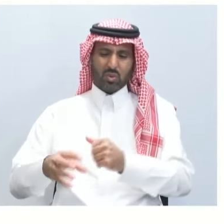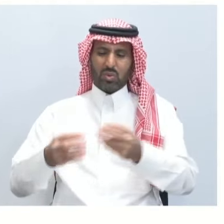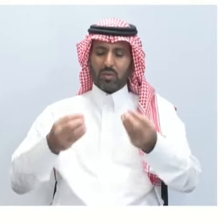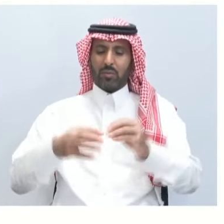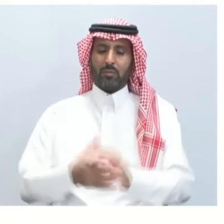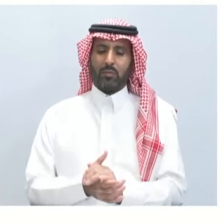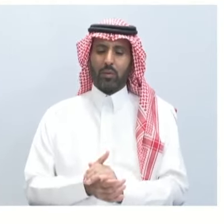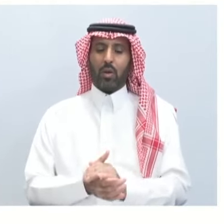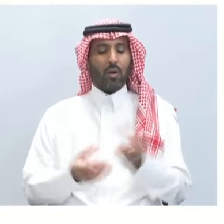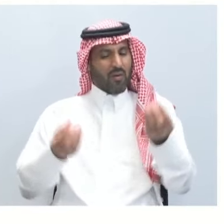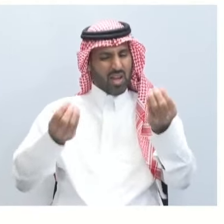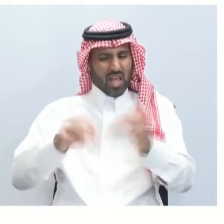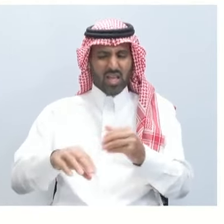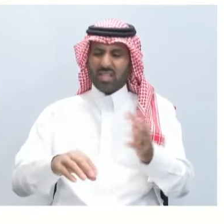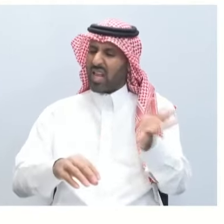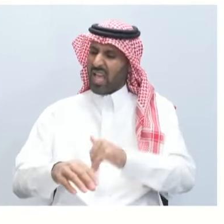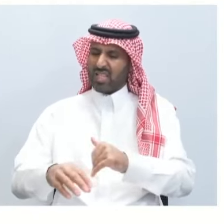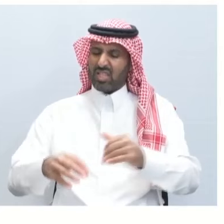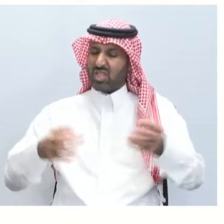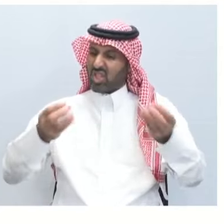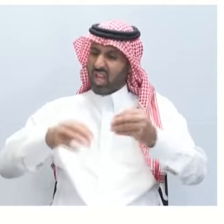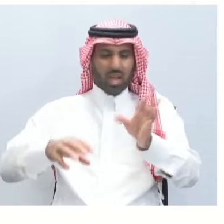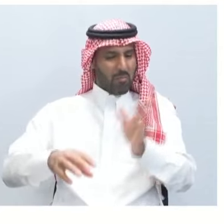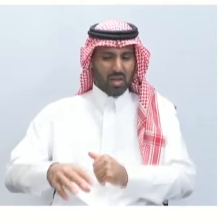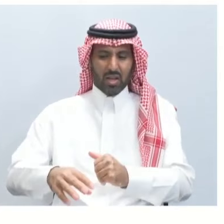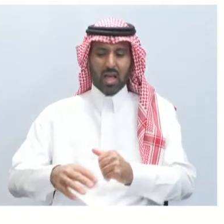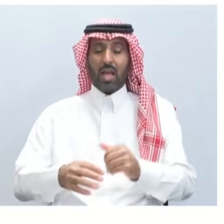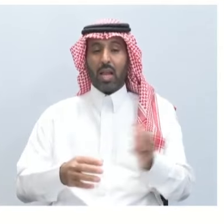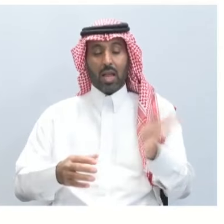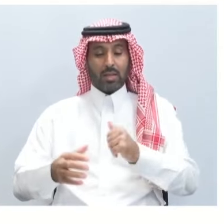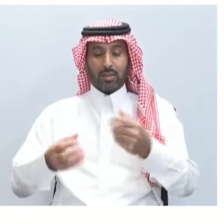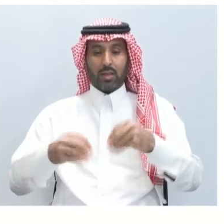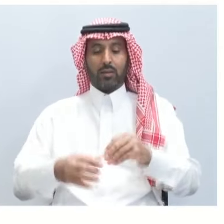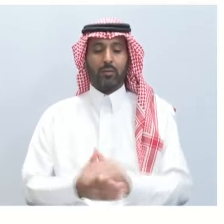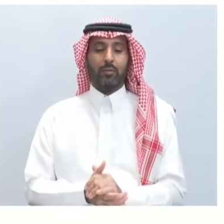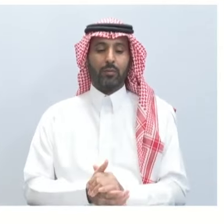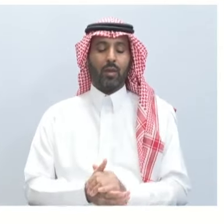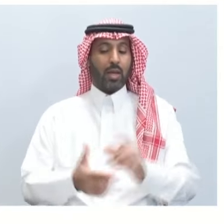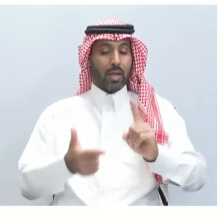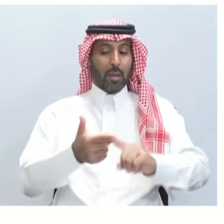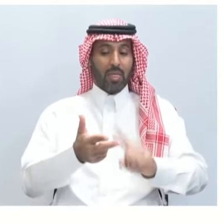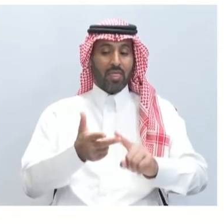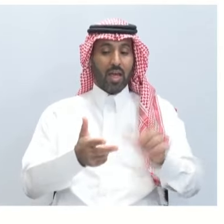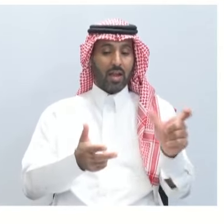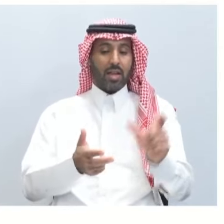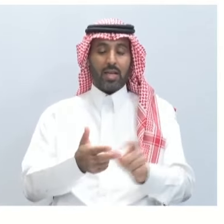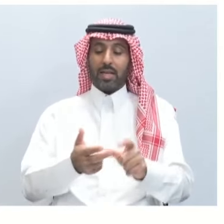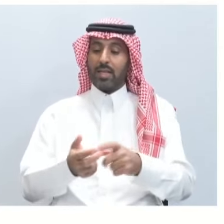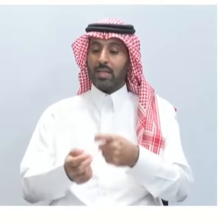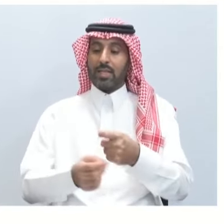احسنتم لا يربو اي لا يزداد لا يربو اي لا يزداد الكلمه الثالثه